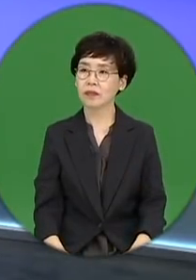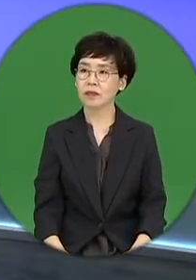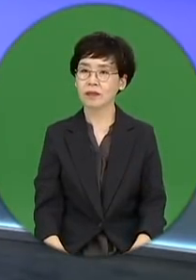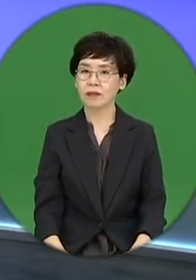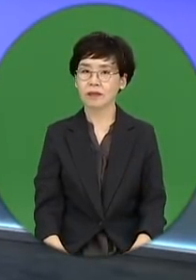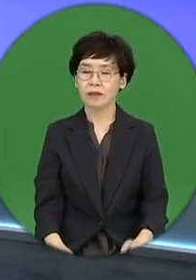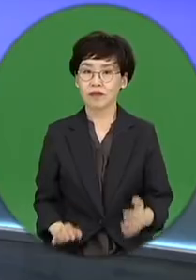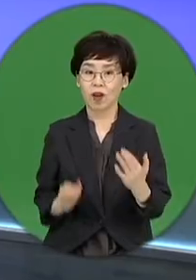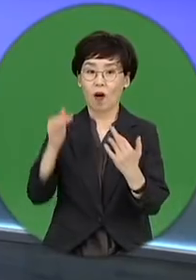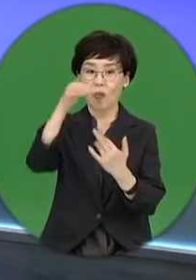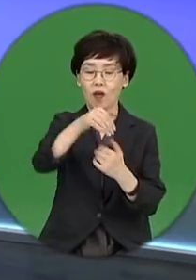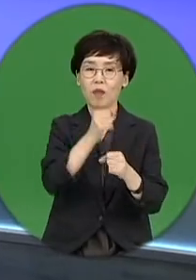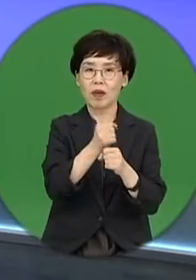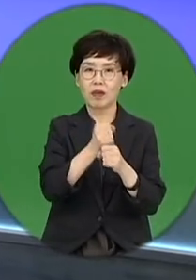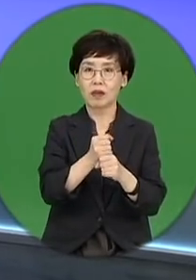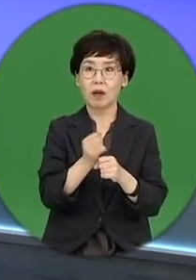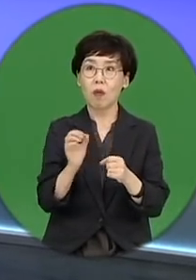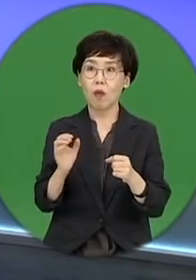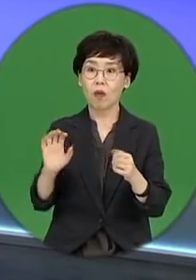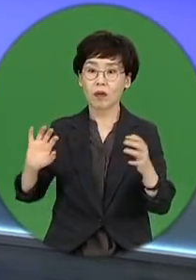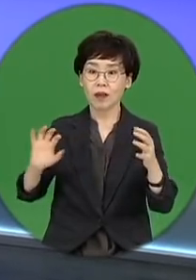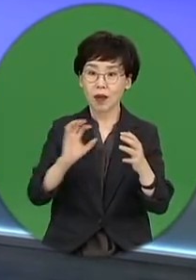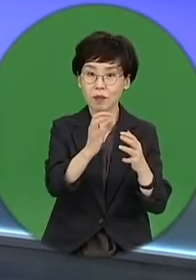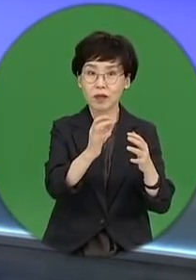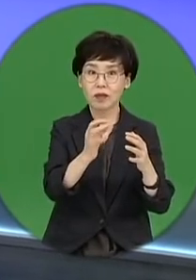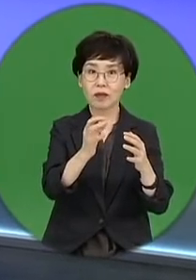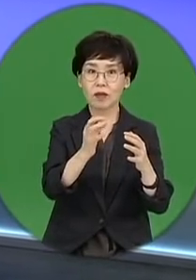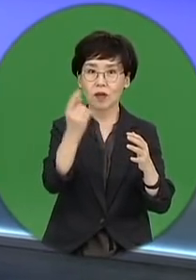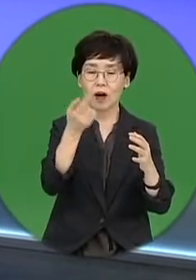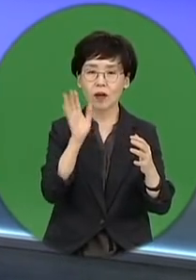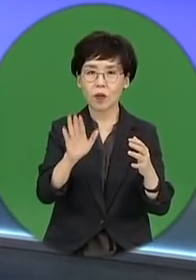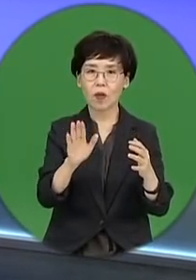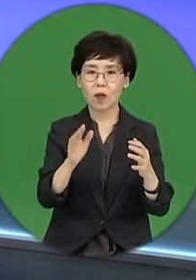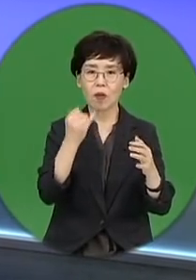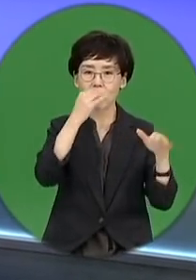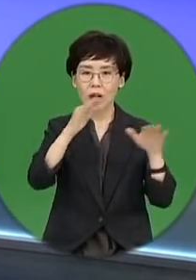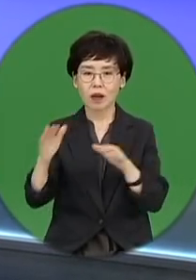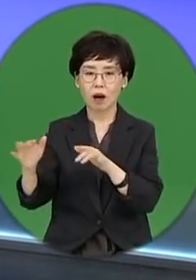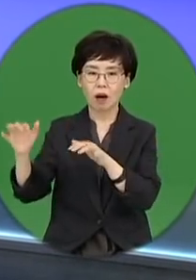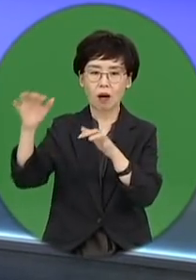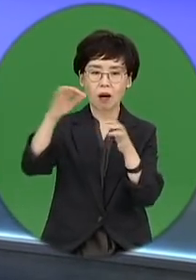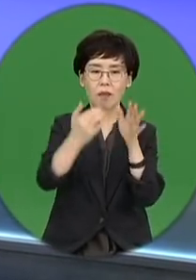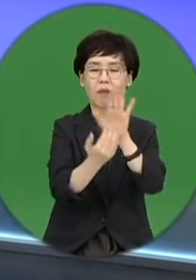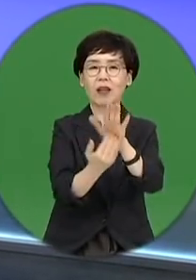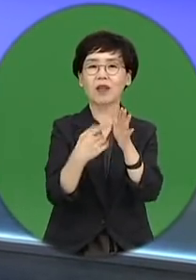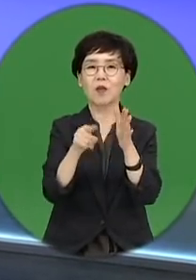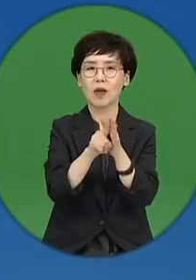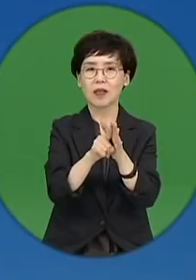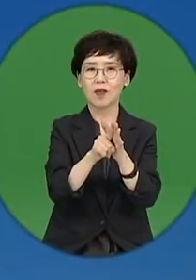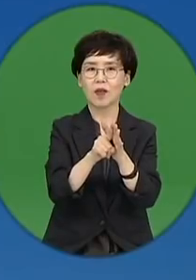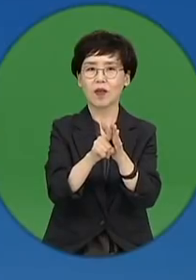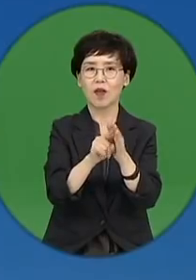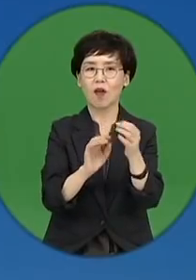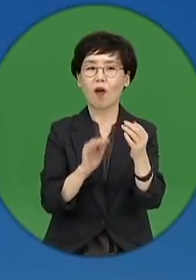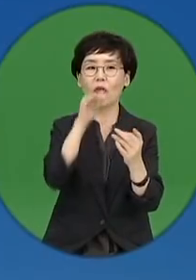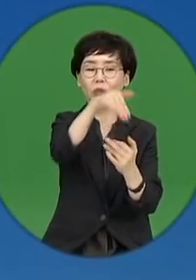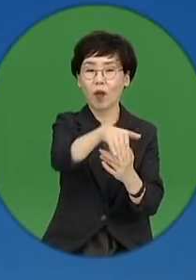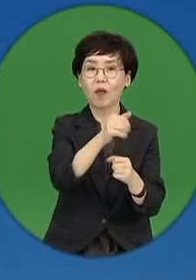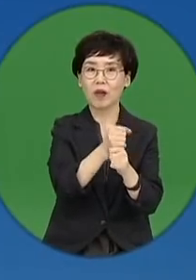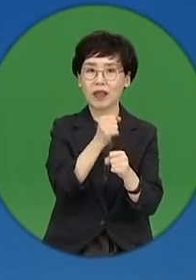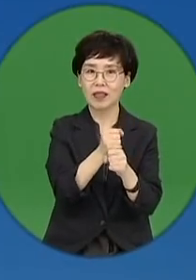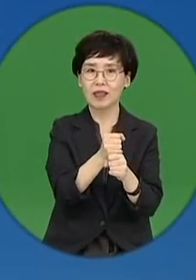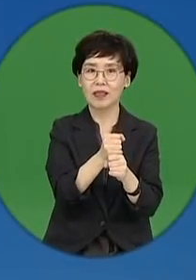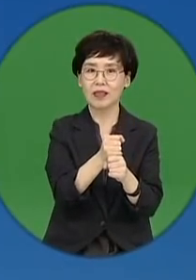오더라도 바닷물이 들어오는 걸 그러니까요. 시내로 들어오는 것을 이제 방지하기 위해서 해안 이제 바닷가